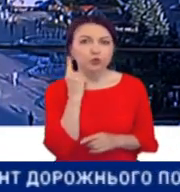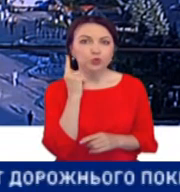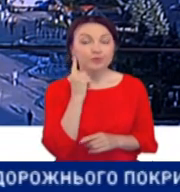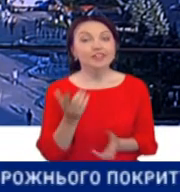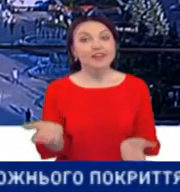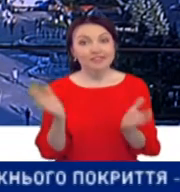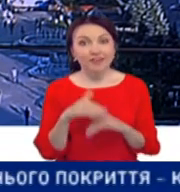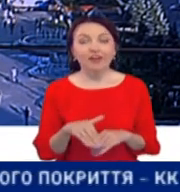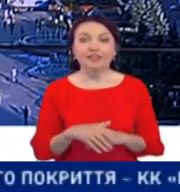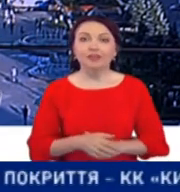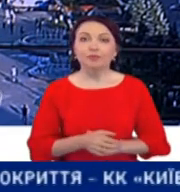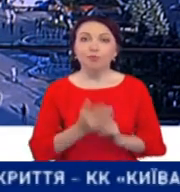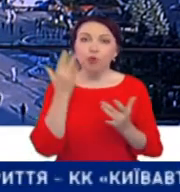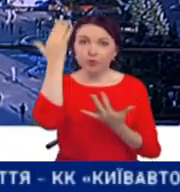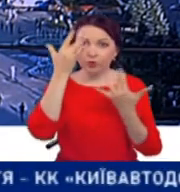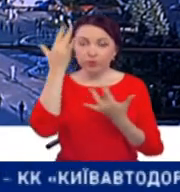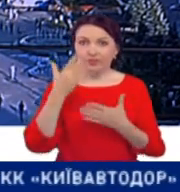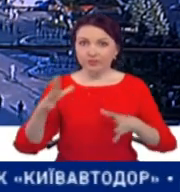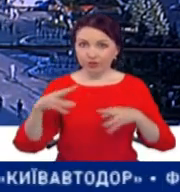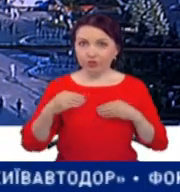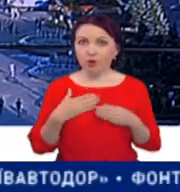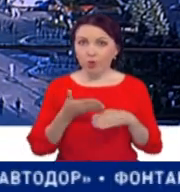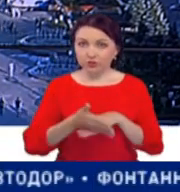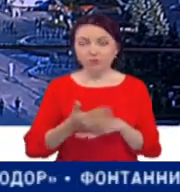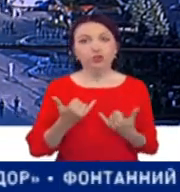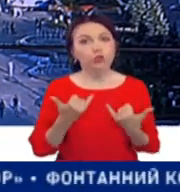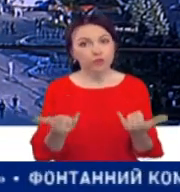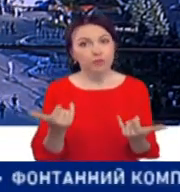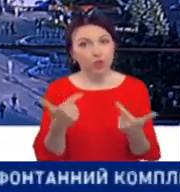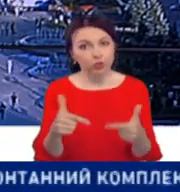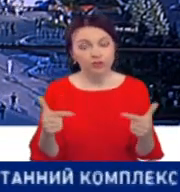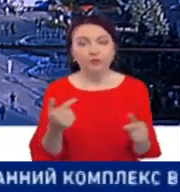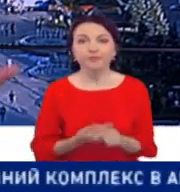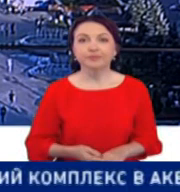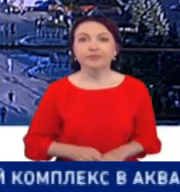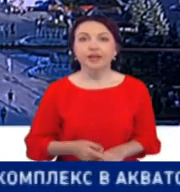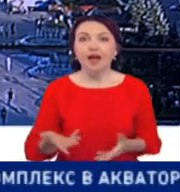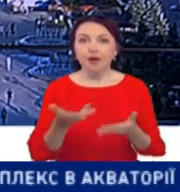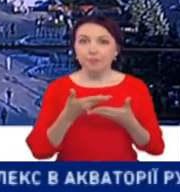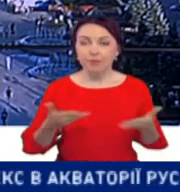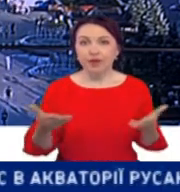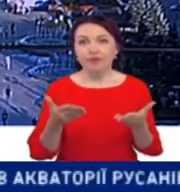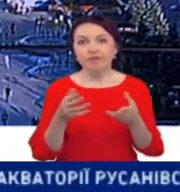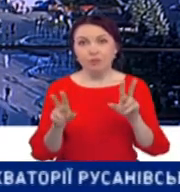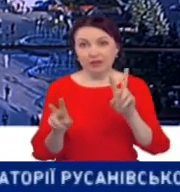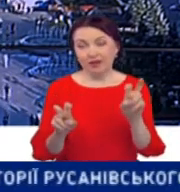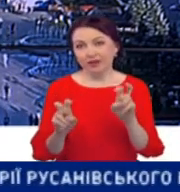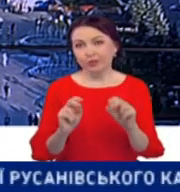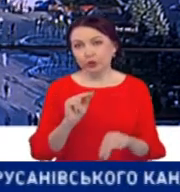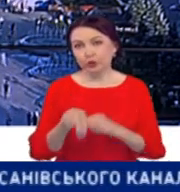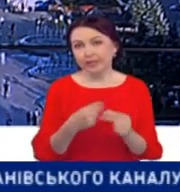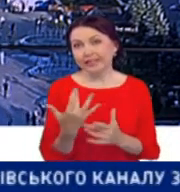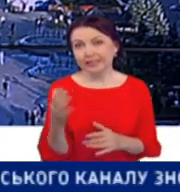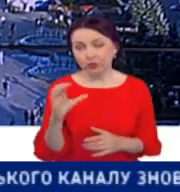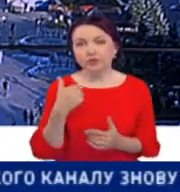Теж давайте поміркуємо з нашими гостями, шановними гостями, людьми в матеріалі, яких я буквально за кілька